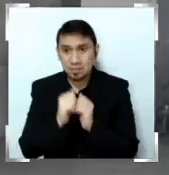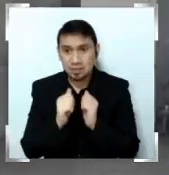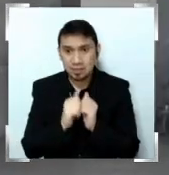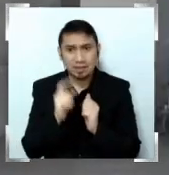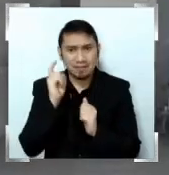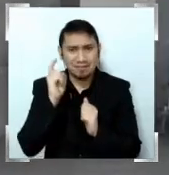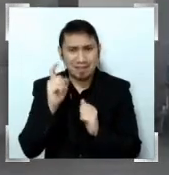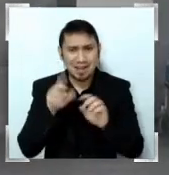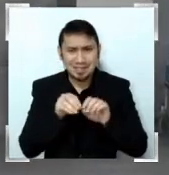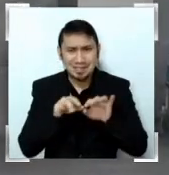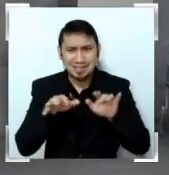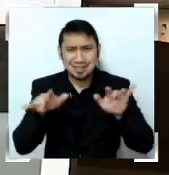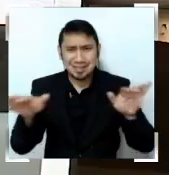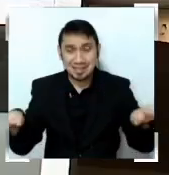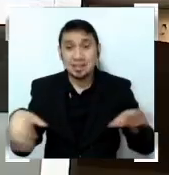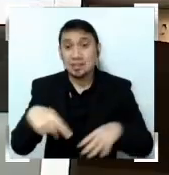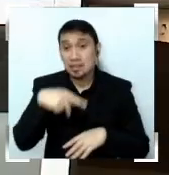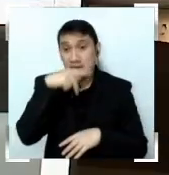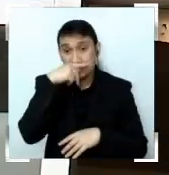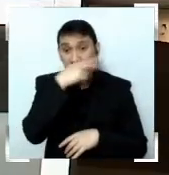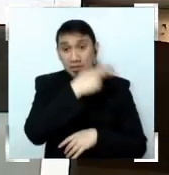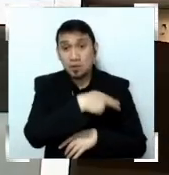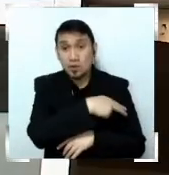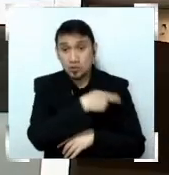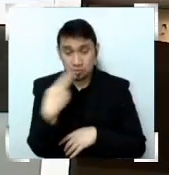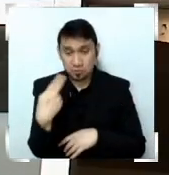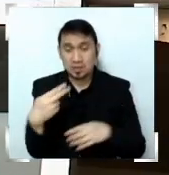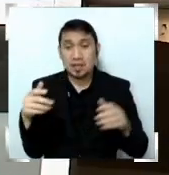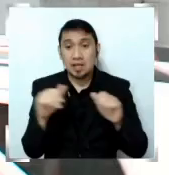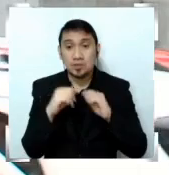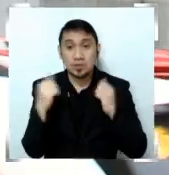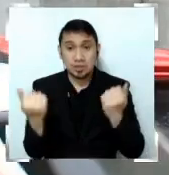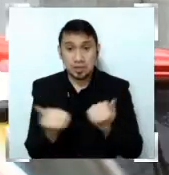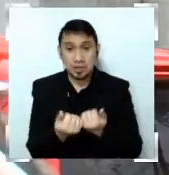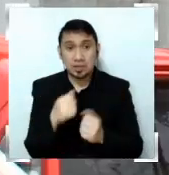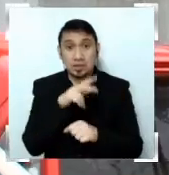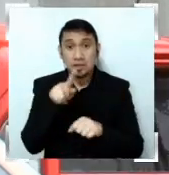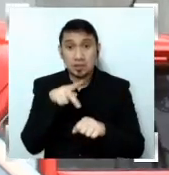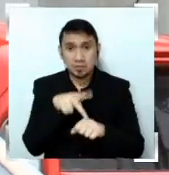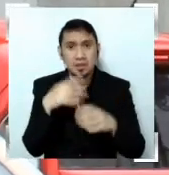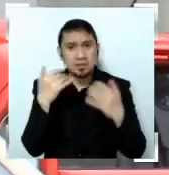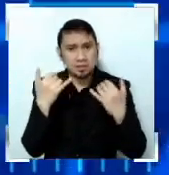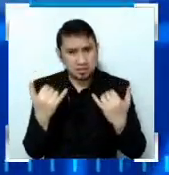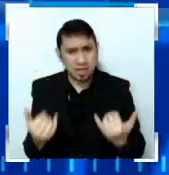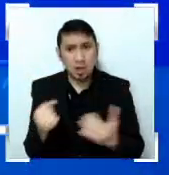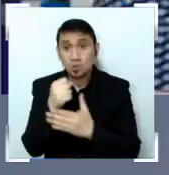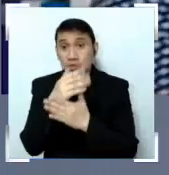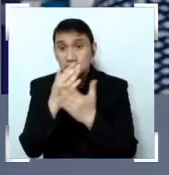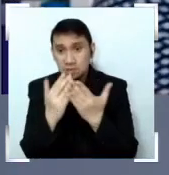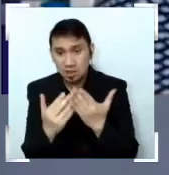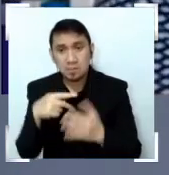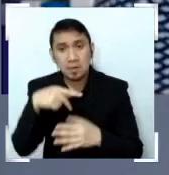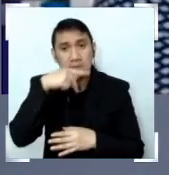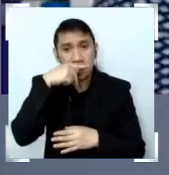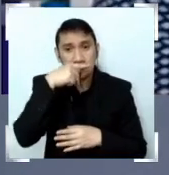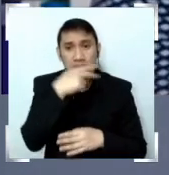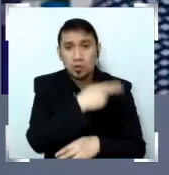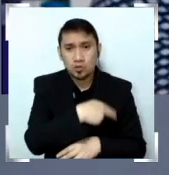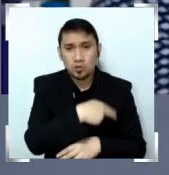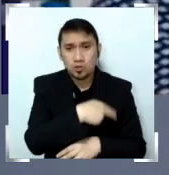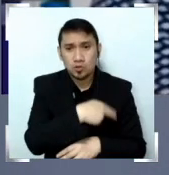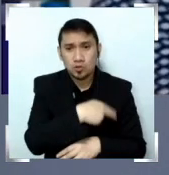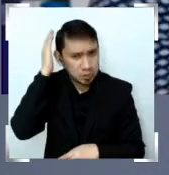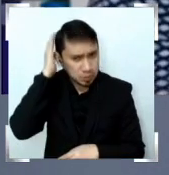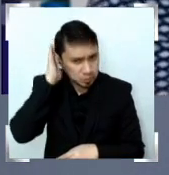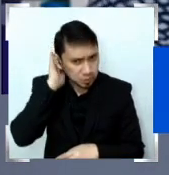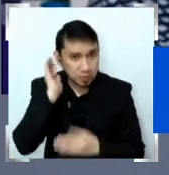sa Private Hospitals Association of the Philippines, Inc., nagpapasaklolo na ang ilang pribadong pagamutan. Yun ang sinasabi namin sa Department